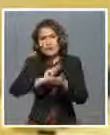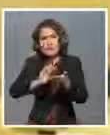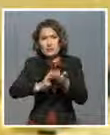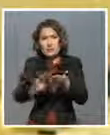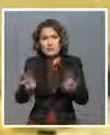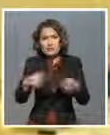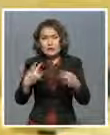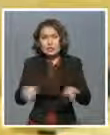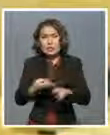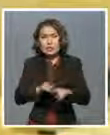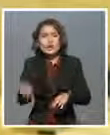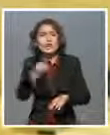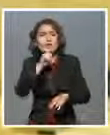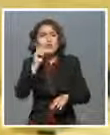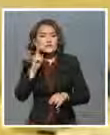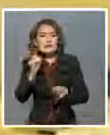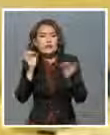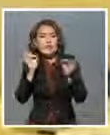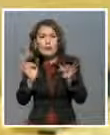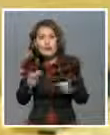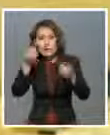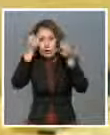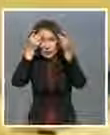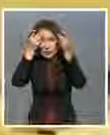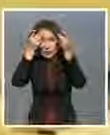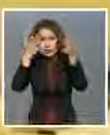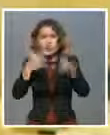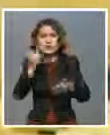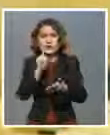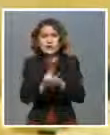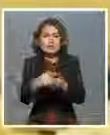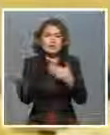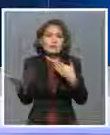Оның бер жағында қазір жастар сөйлесе болды. Мен Еуразия ұлттық университетінің студенті болып табыламын дейді.